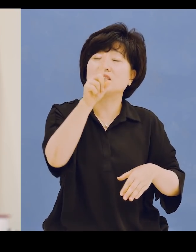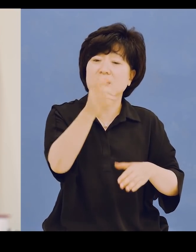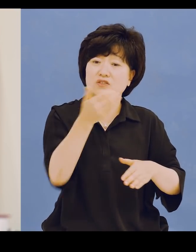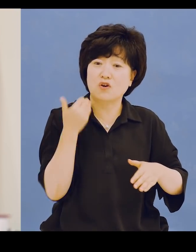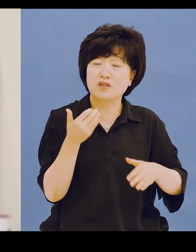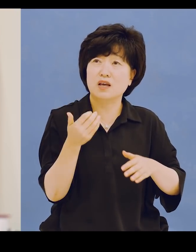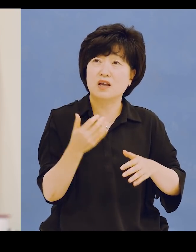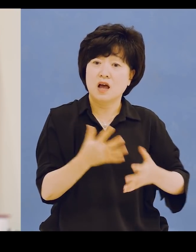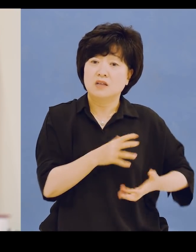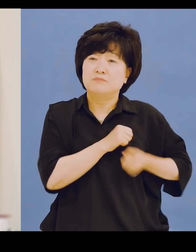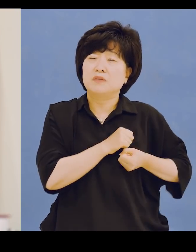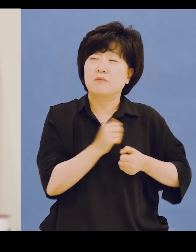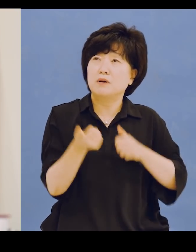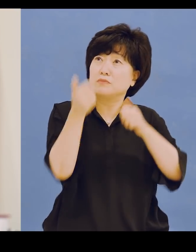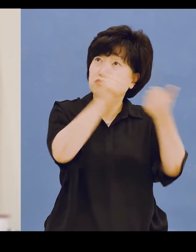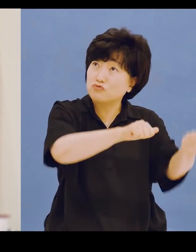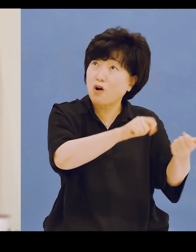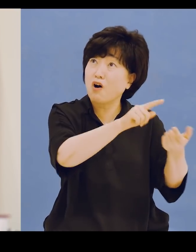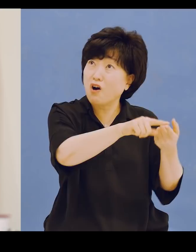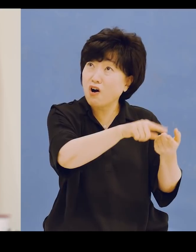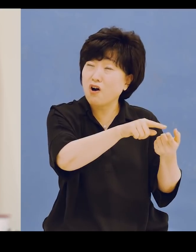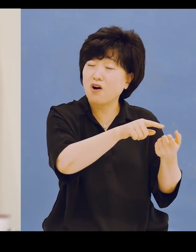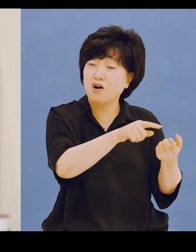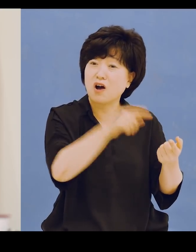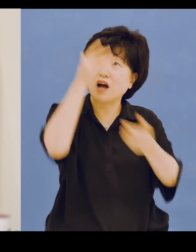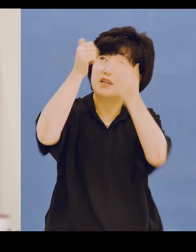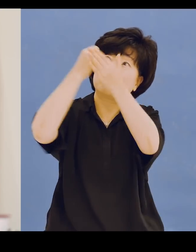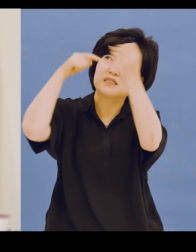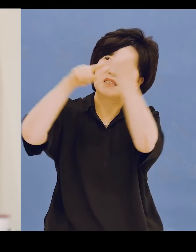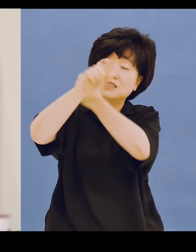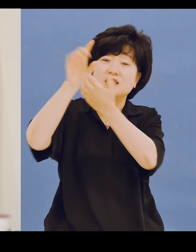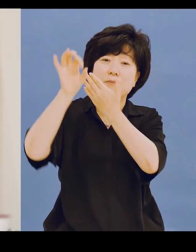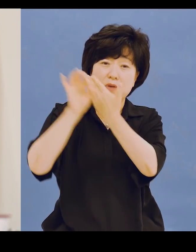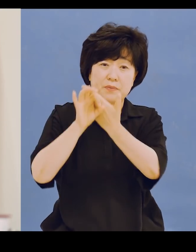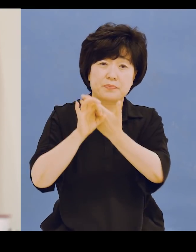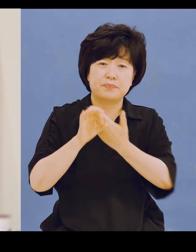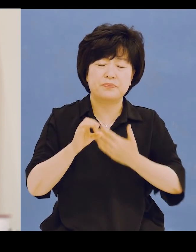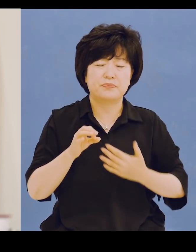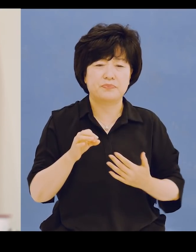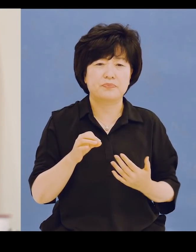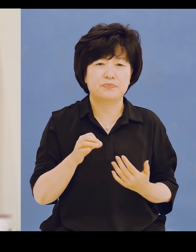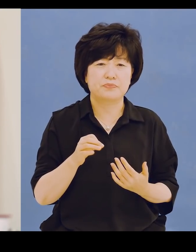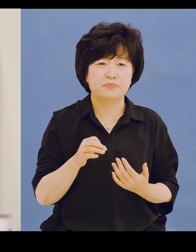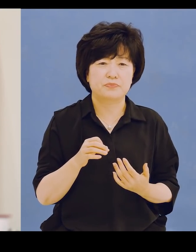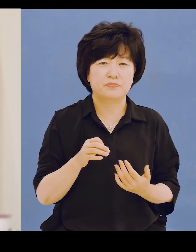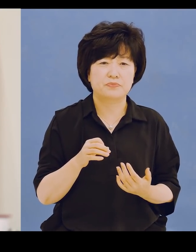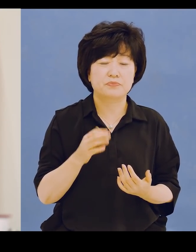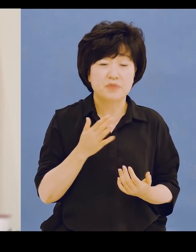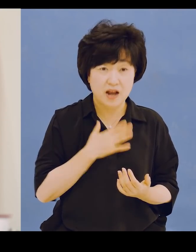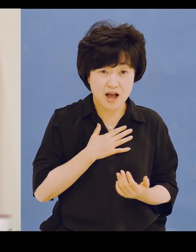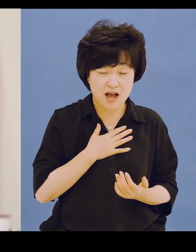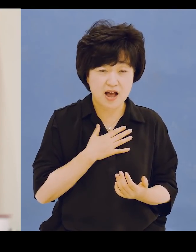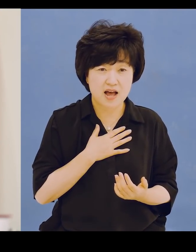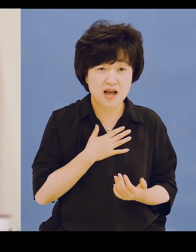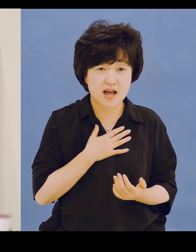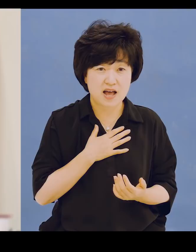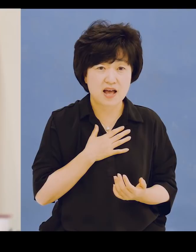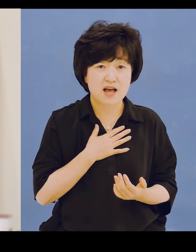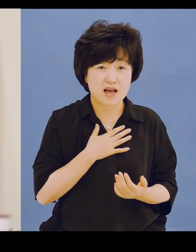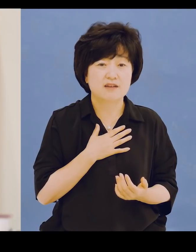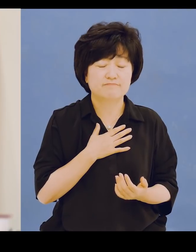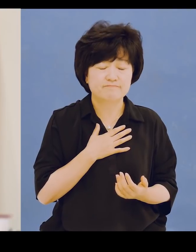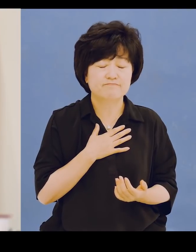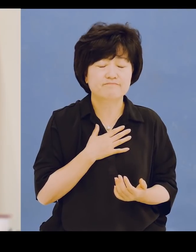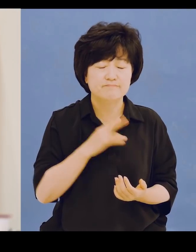전에 심장마비 걸려서 죽는 것이 하나님의 뜻이라면 이거 고백 제가